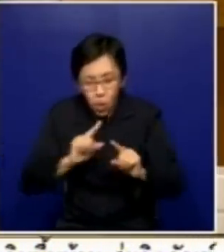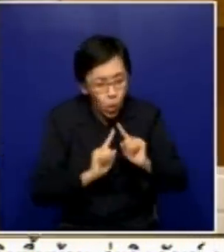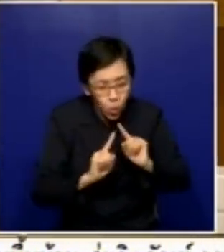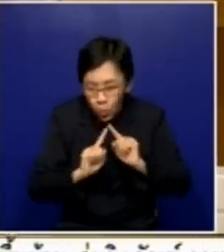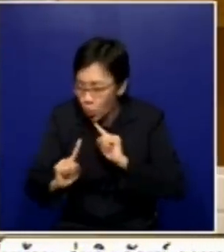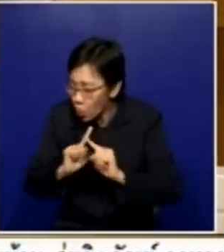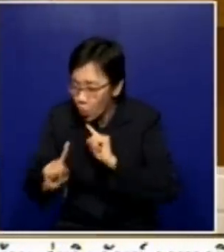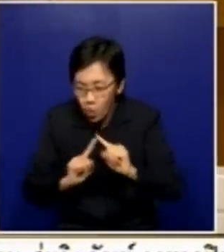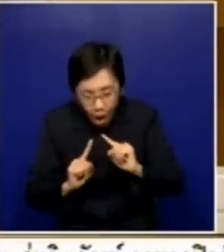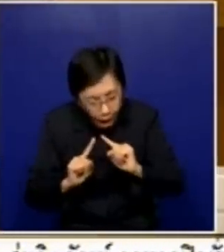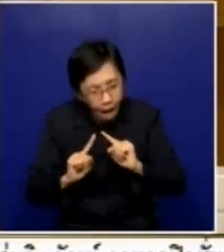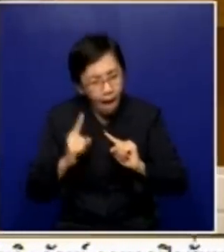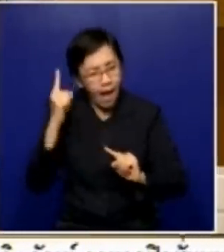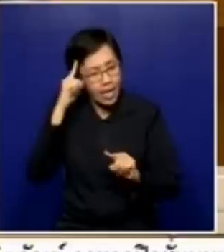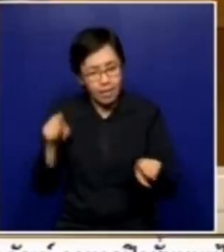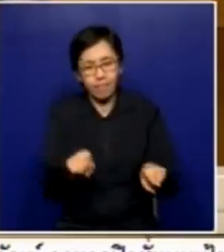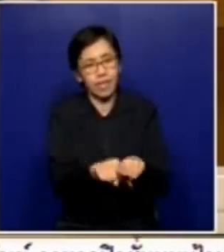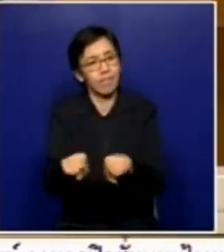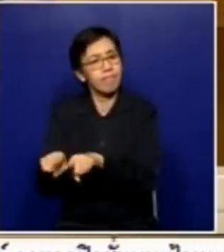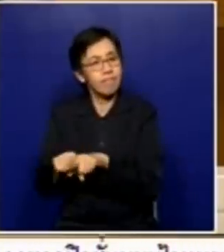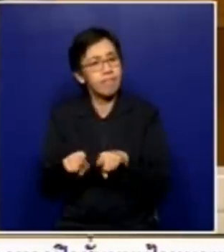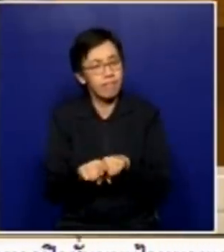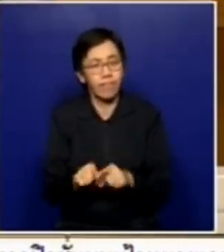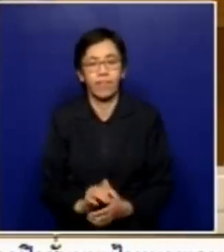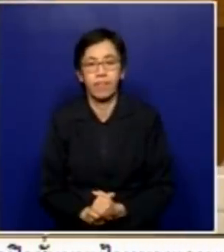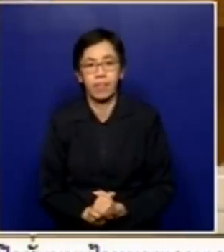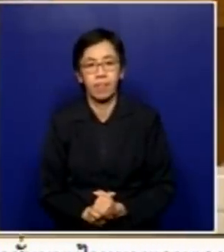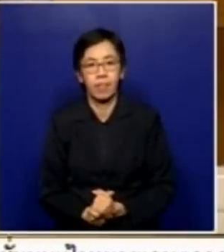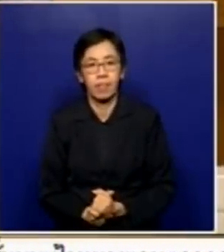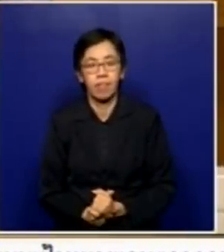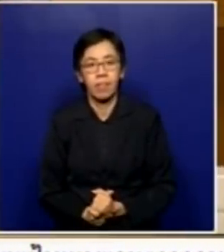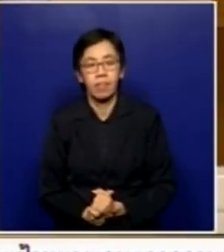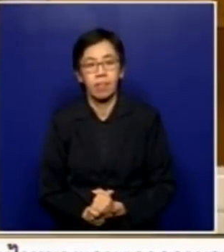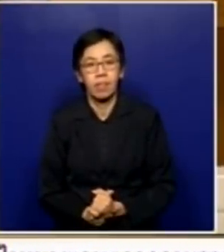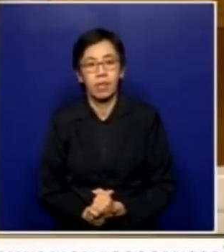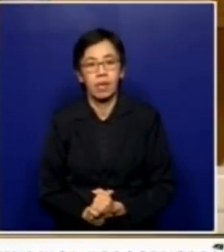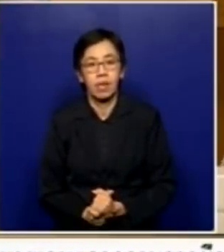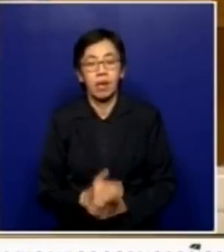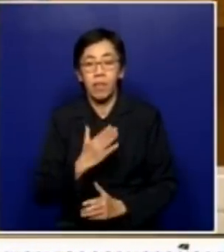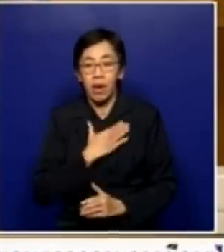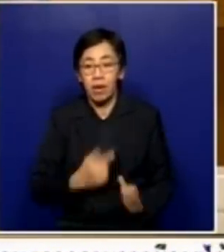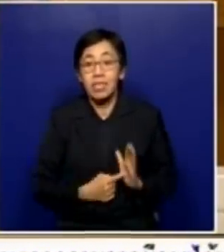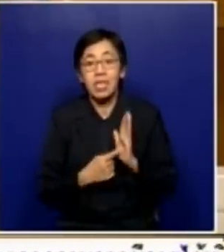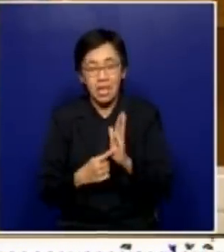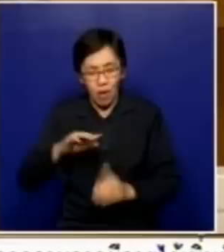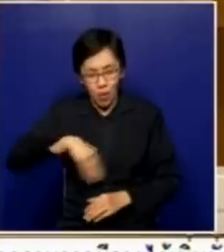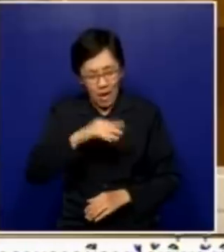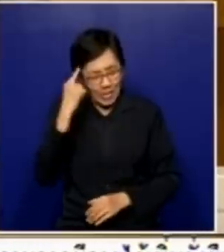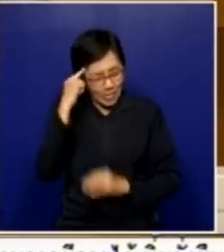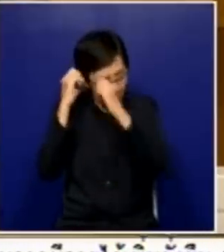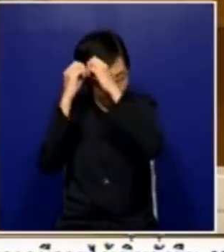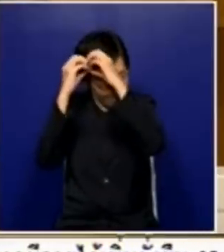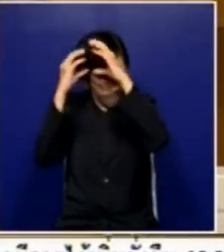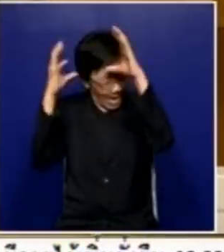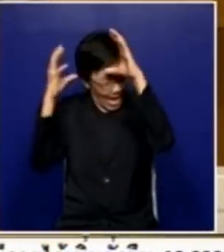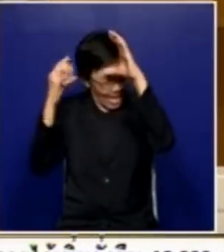ๆเราก็รวนเห็นตรงกัน และเมอเรานำเสนอข้อเสนอนี้ซเปความฝั่นของพวกเราออกสู่